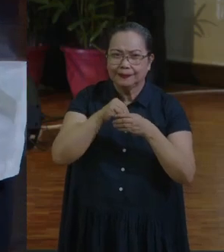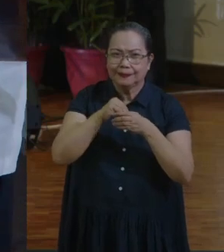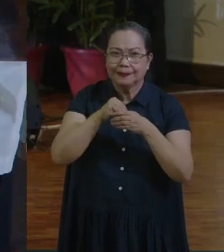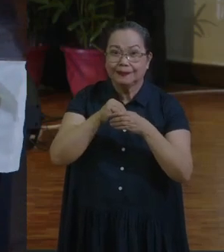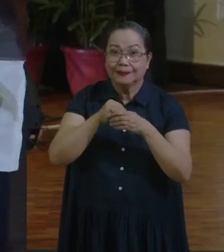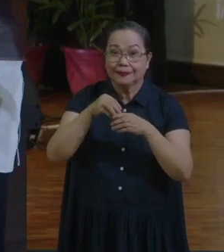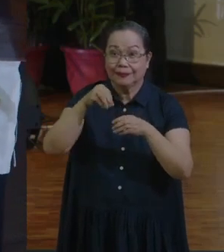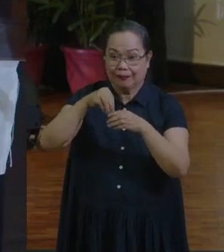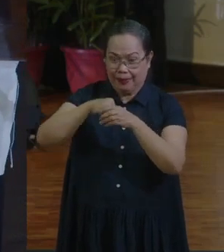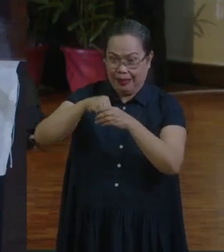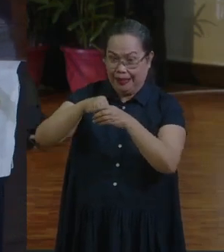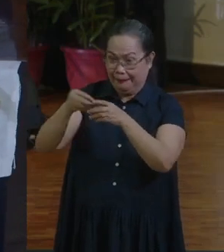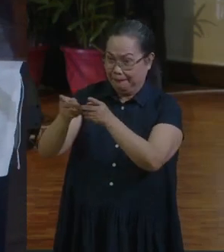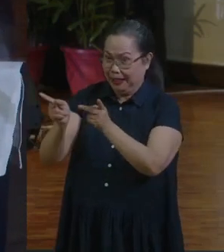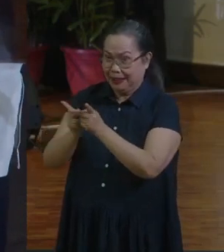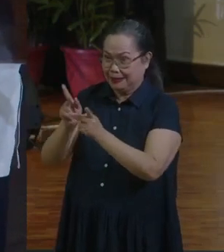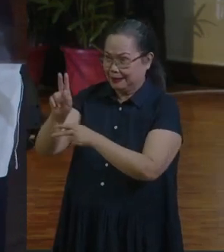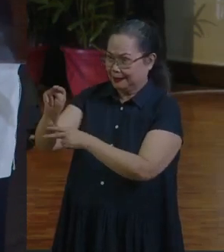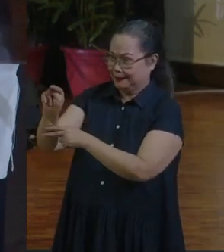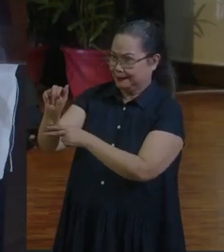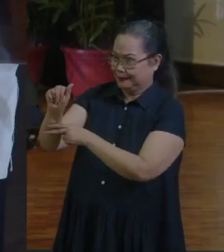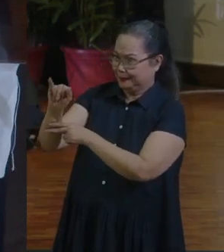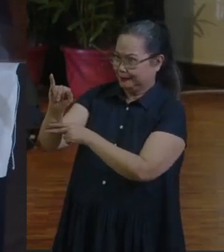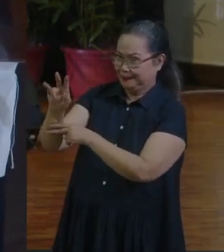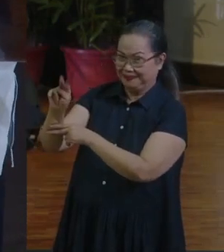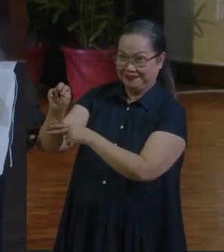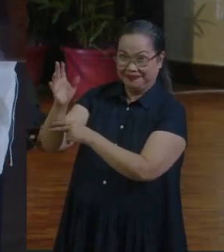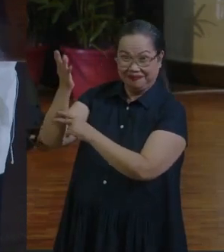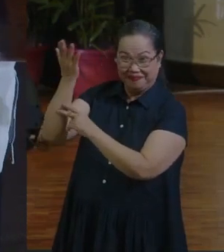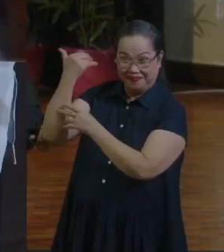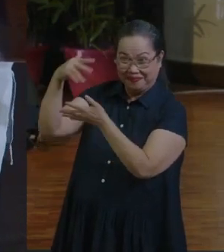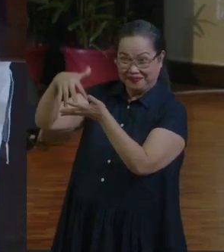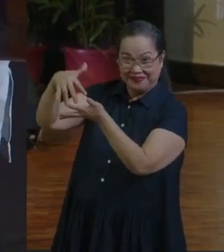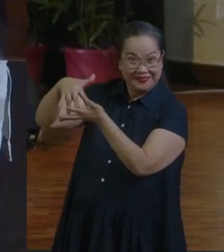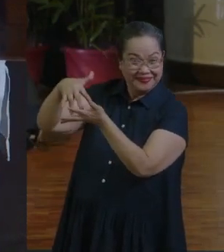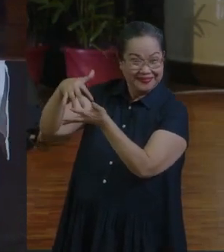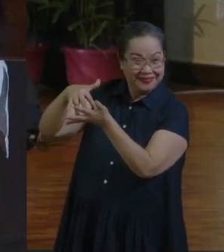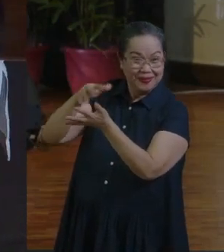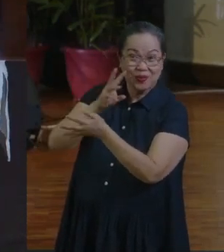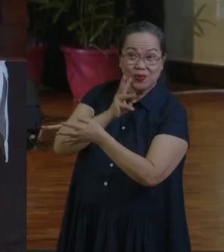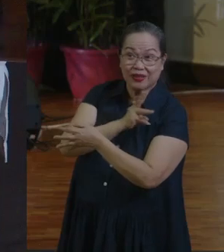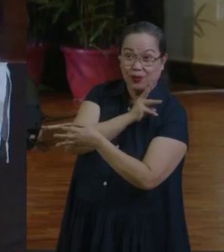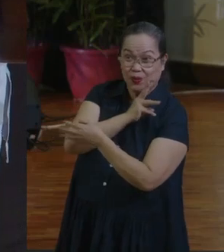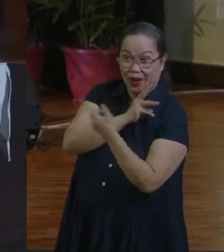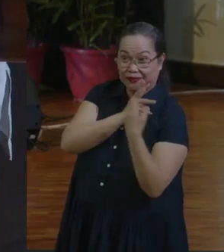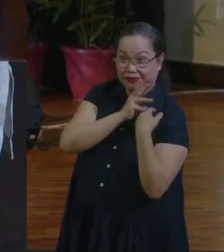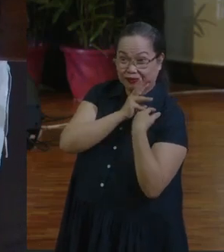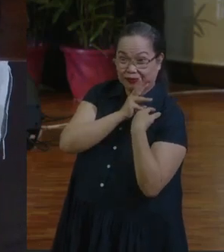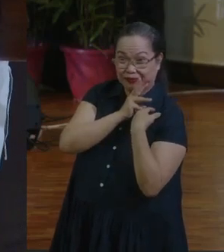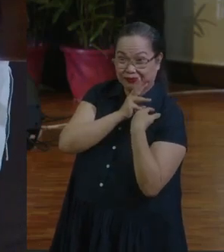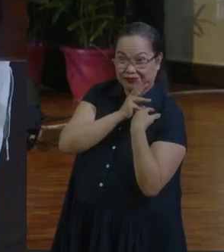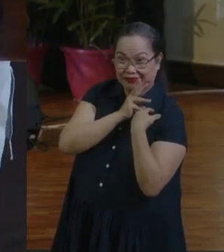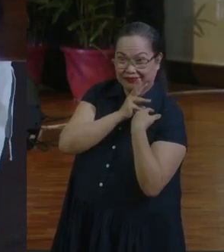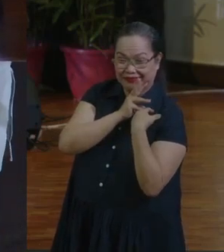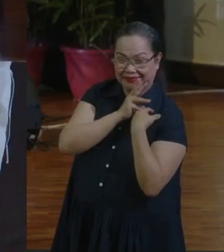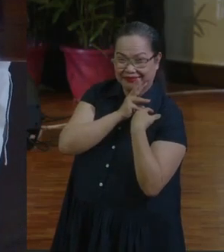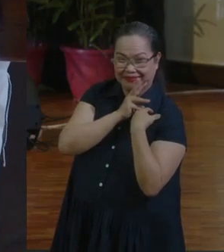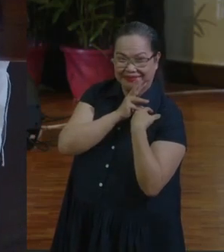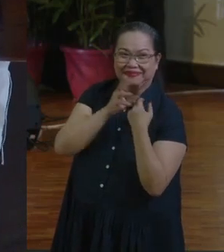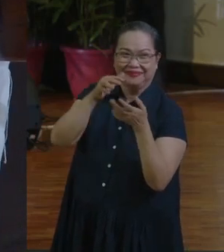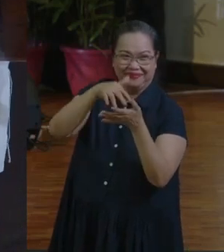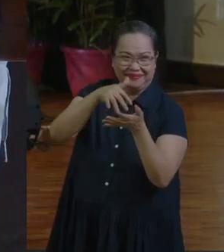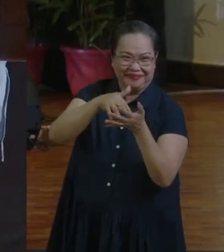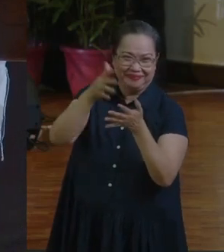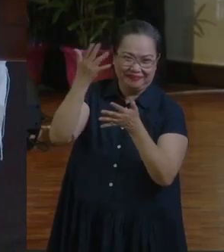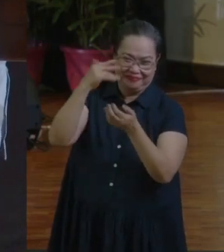ng Nain. Nakita po natin yon sa verses 11 to 17. Yun po ang ating huling pag-aaral